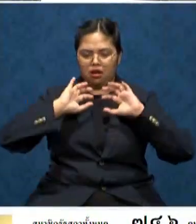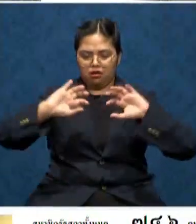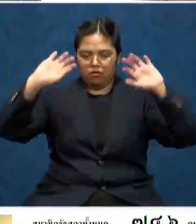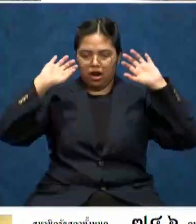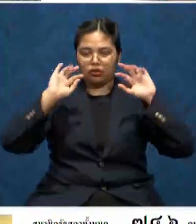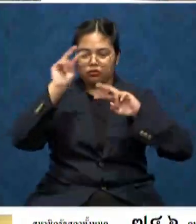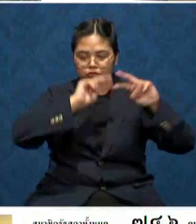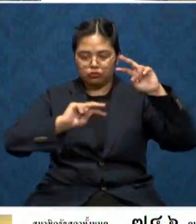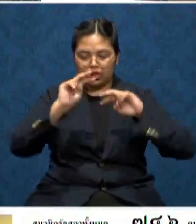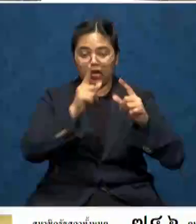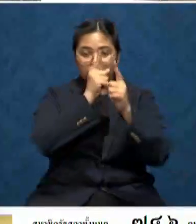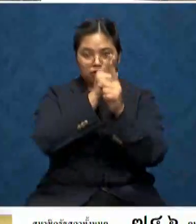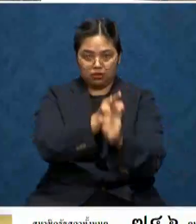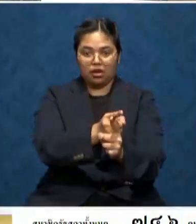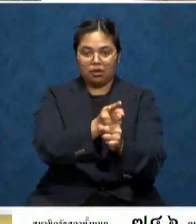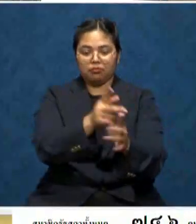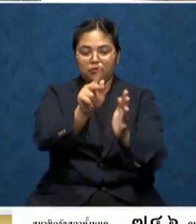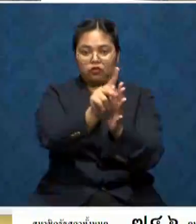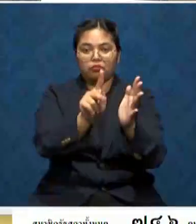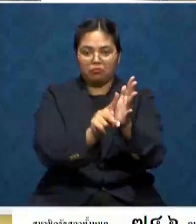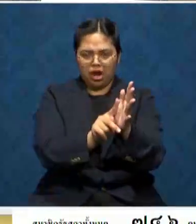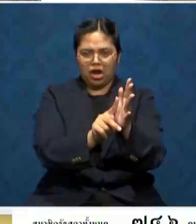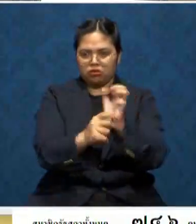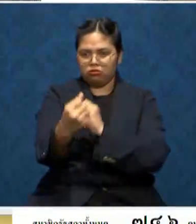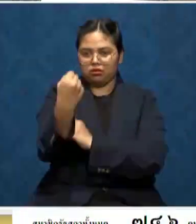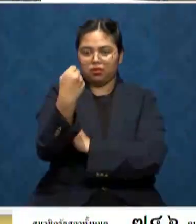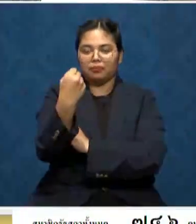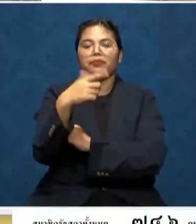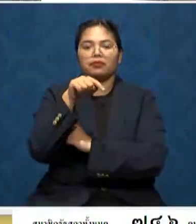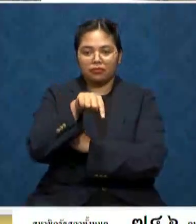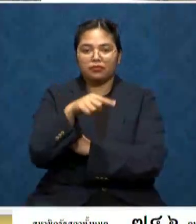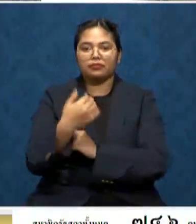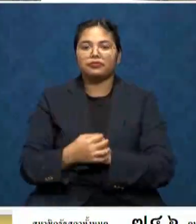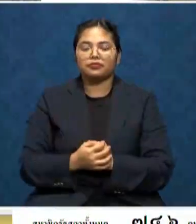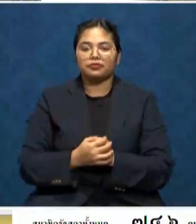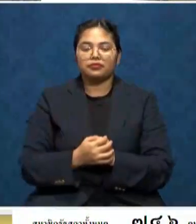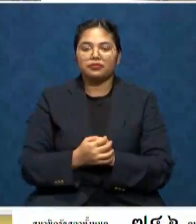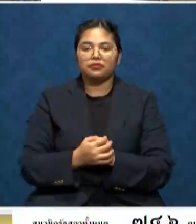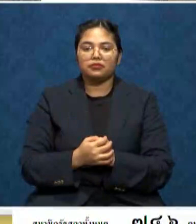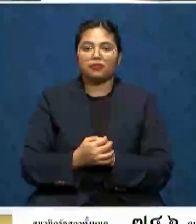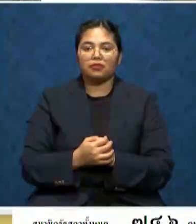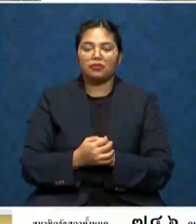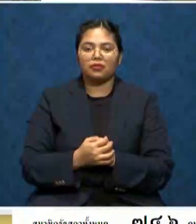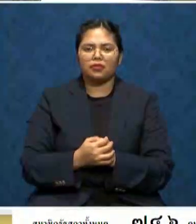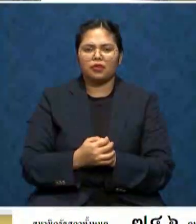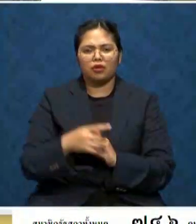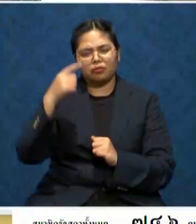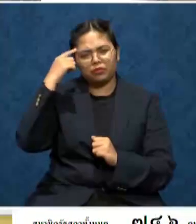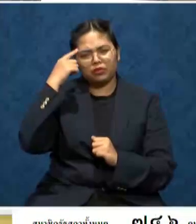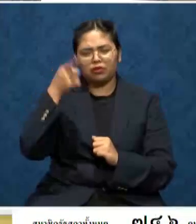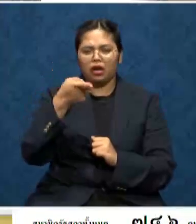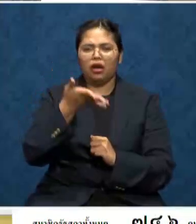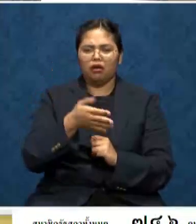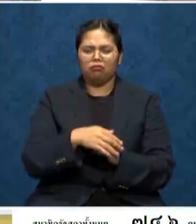ให้มีการ ปัจบัิตาม และบงคัใช้กฎหมาย อย่เคลนครับ ตรนี้ครับ ที่คลด ช่วงไป